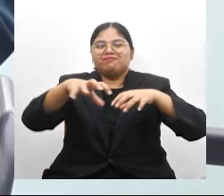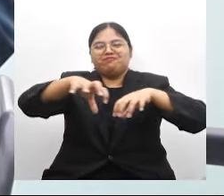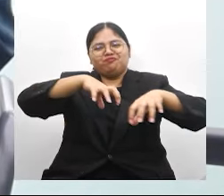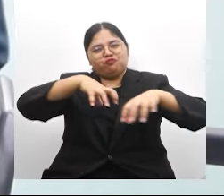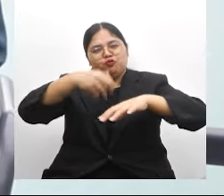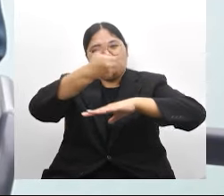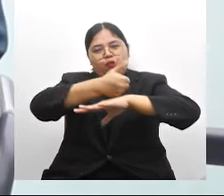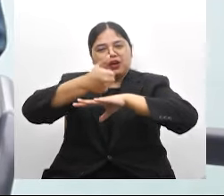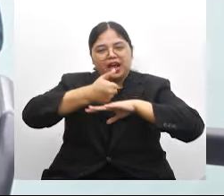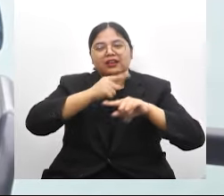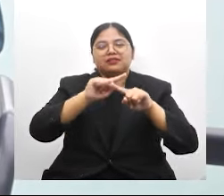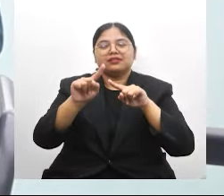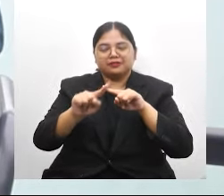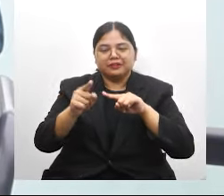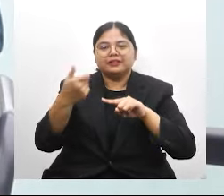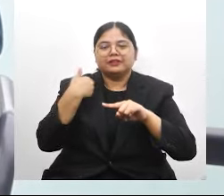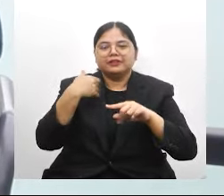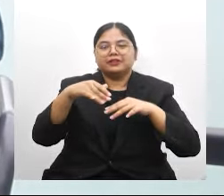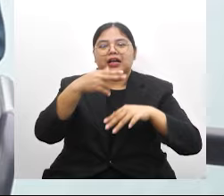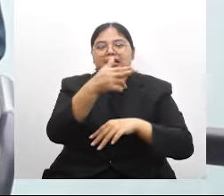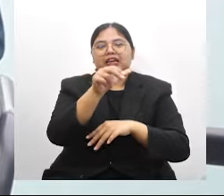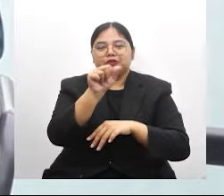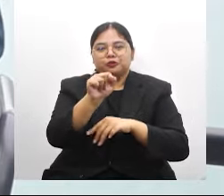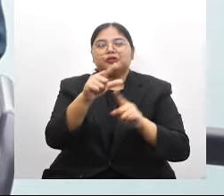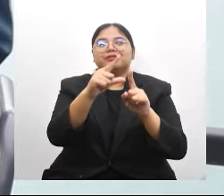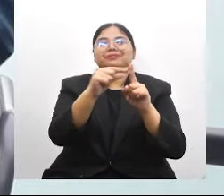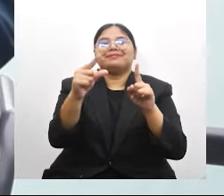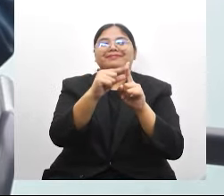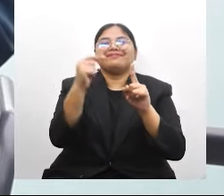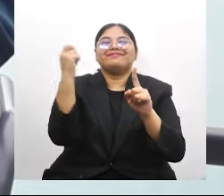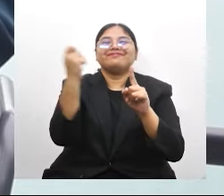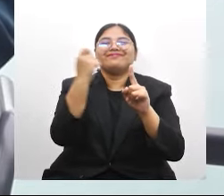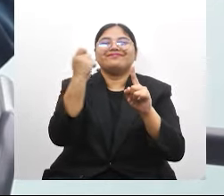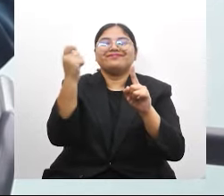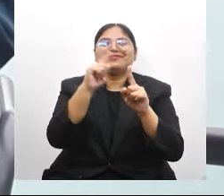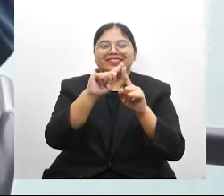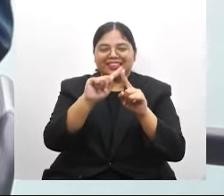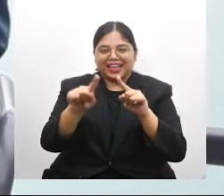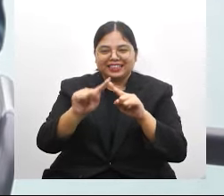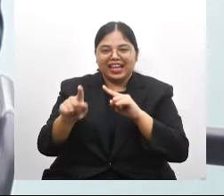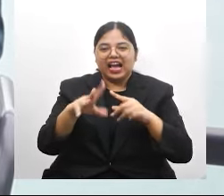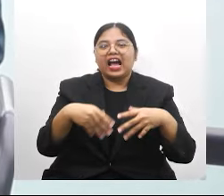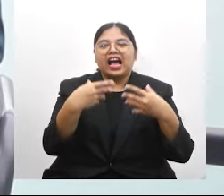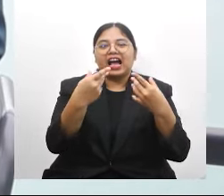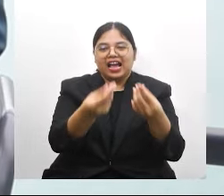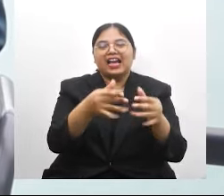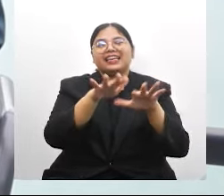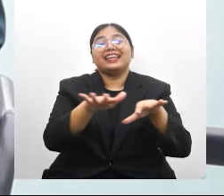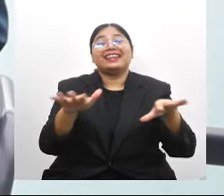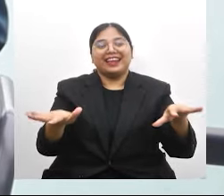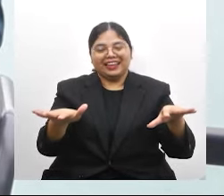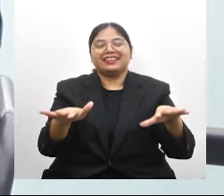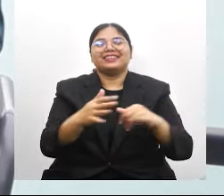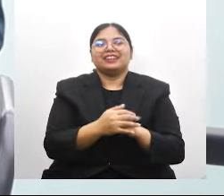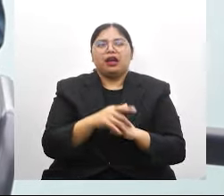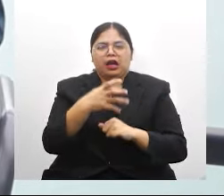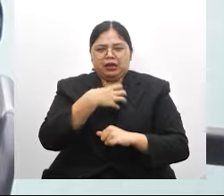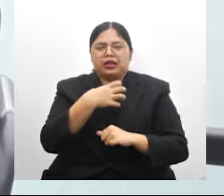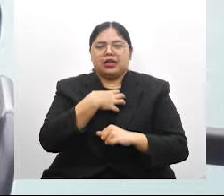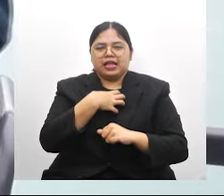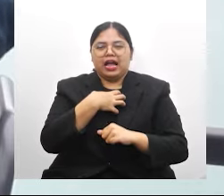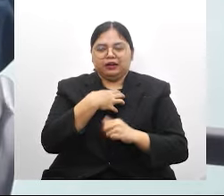หลักสูตรสถานศึกษาที่เรียกว่าหลักสูตรมัคคุเทศนะครับซึ่งก็จะตอบโจทย์ความต้องการของของนักเรียนนะครับของผู้ปก